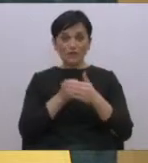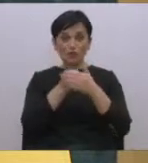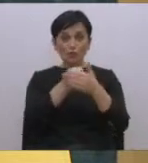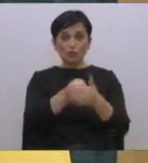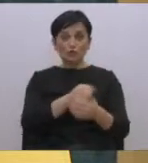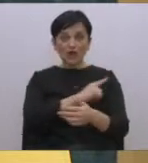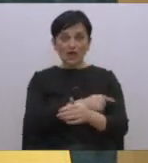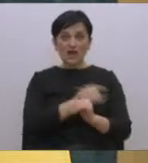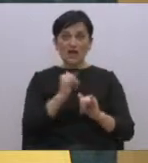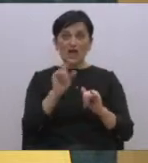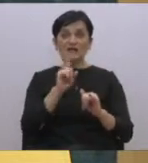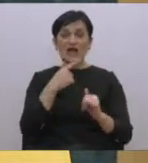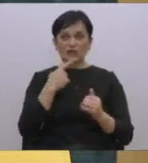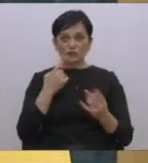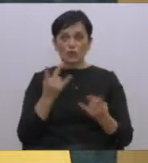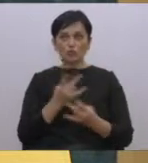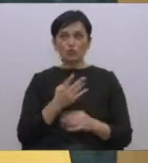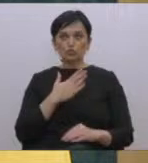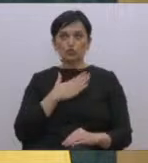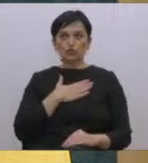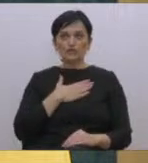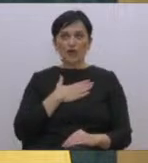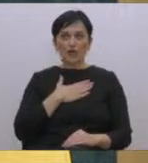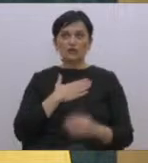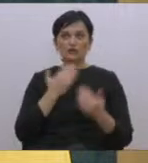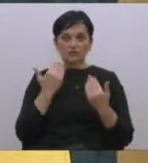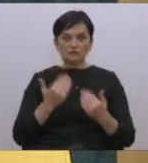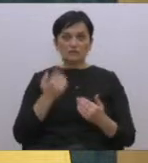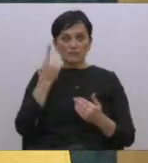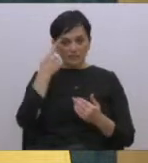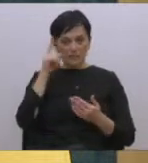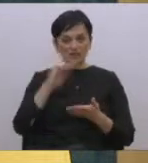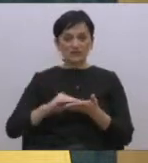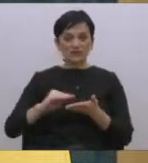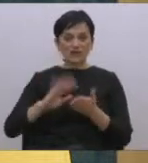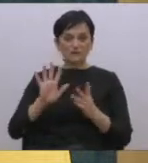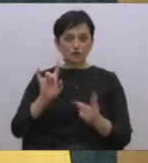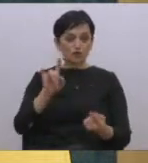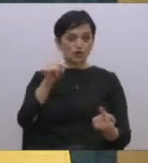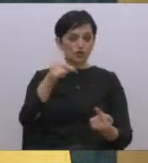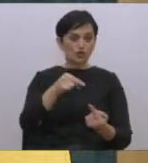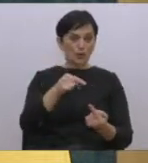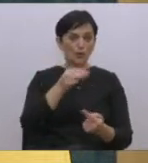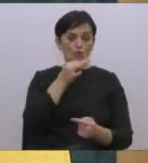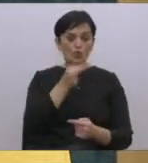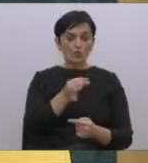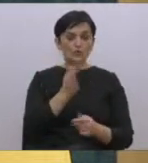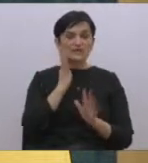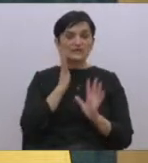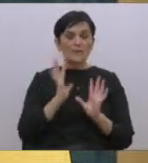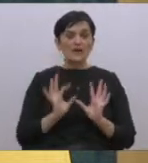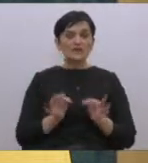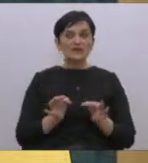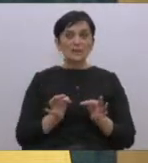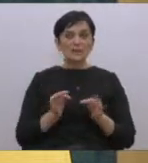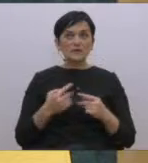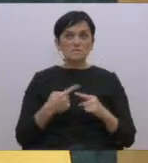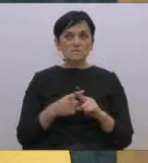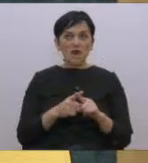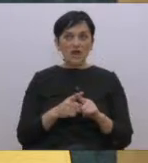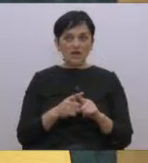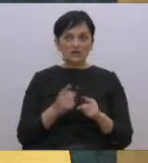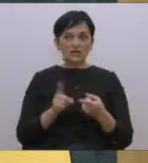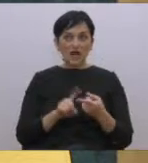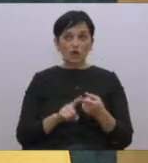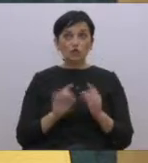Gazliere, bas, radkma unda, ce v-am mașime dava inițirept, ce s-a v-am misat, upasuhet, samartle brivi, mecanismi, am asta